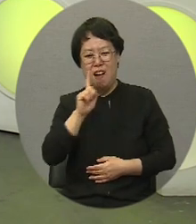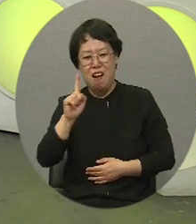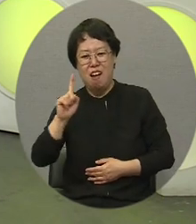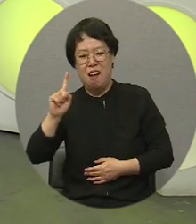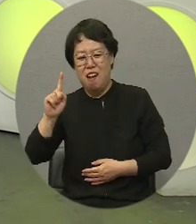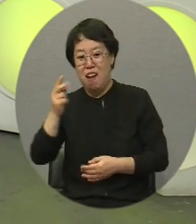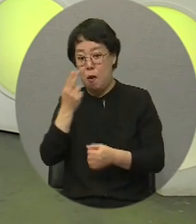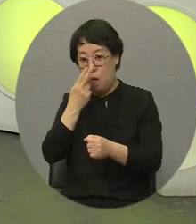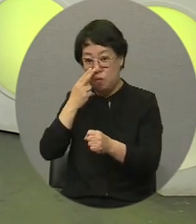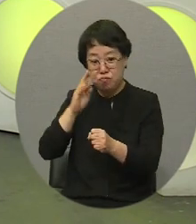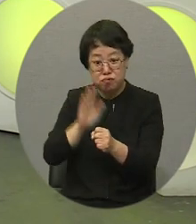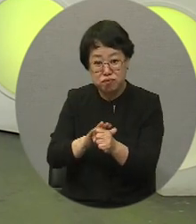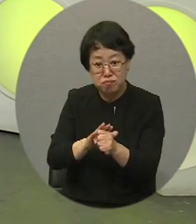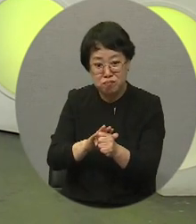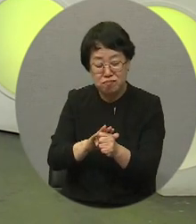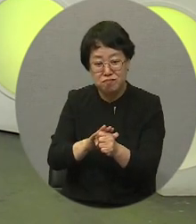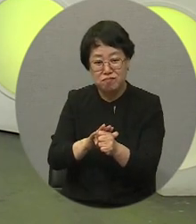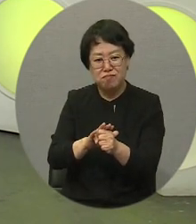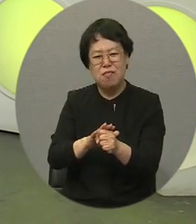억울하면